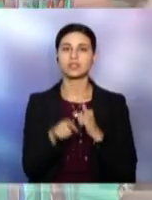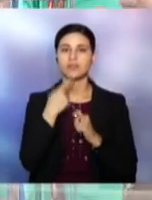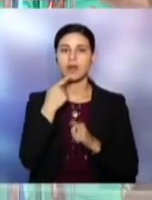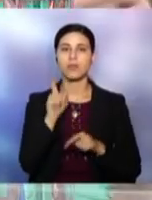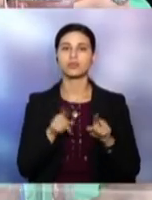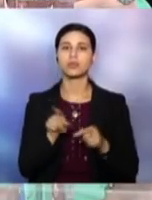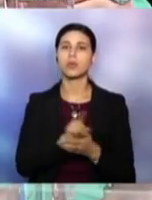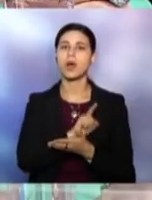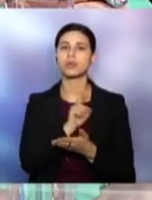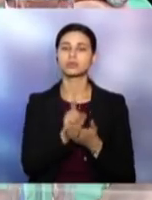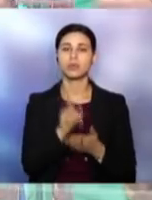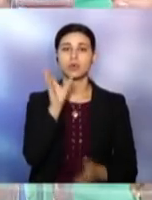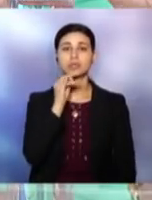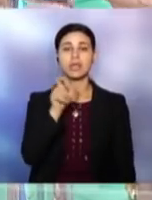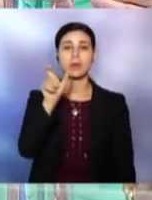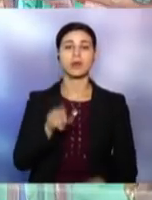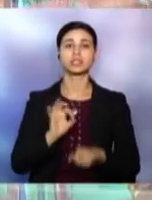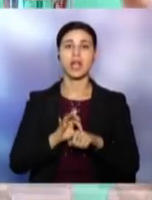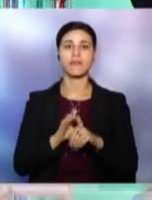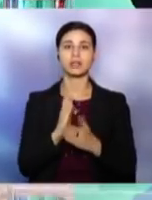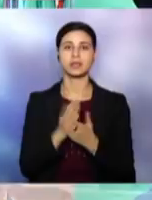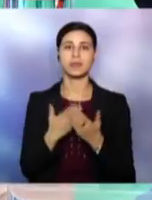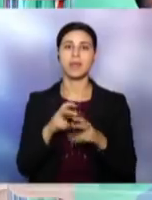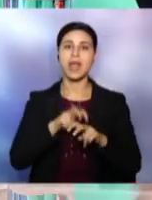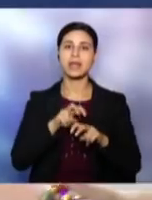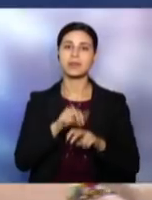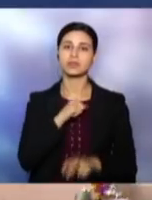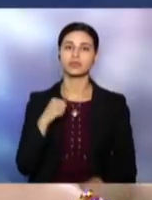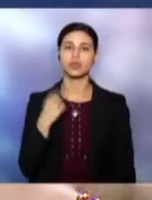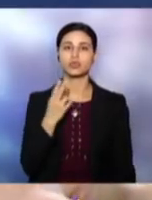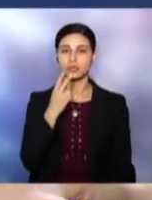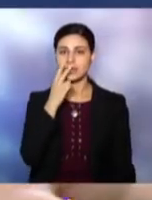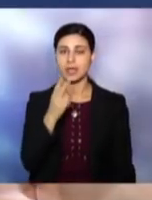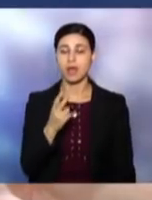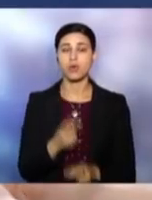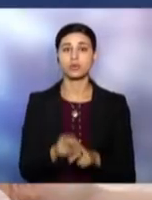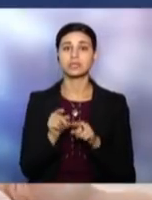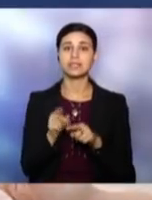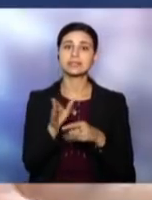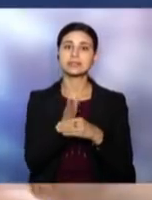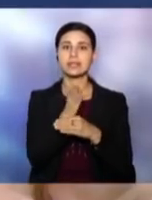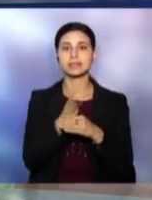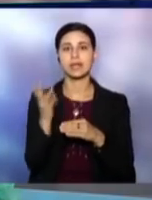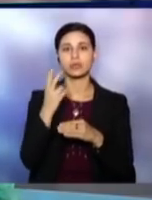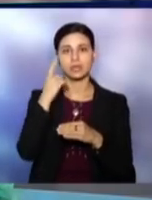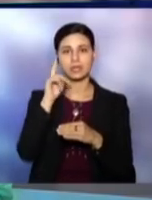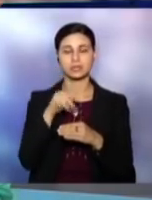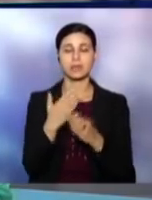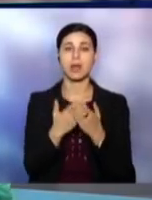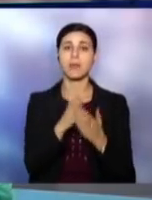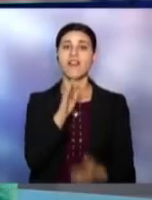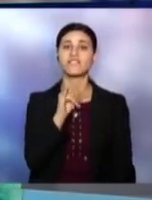რომ აუცილებელია, როდესაც ბავშვი ავად არის, რომ თქვათ ექიმა ნახოს, იმიტომ რომ აი სწორედ ეს დიფერენცირება, თუ ჩვენ ვლაპარაკობთ